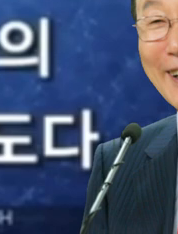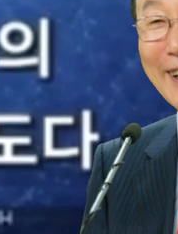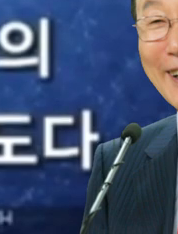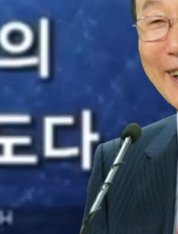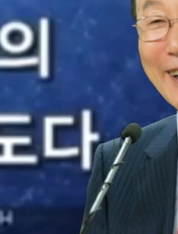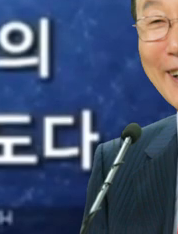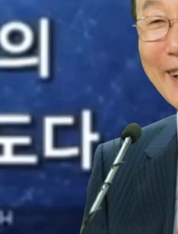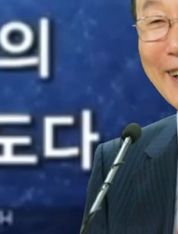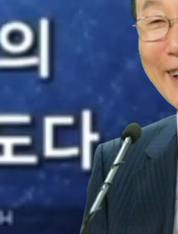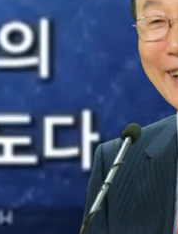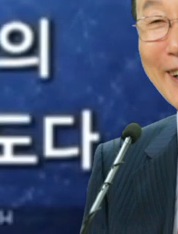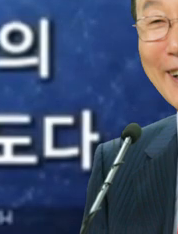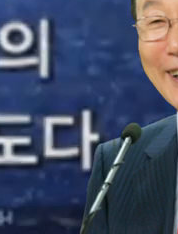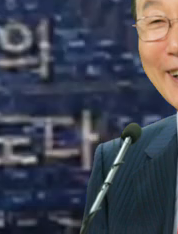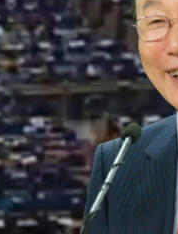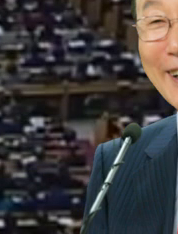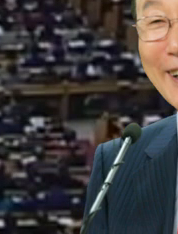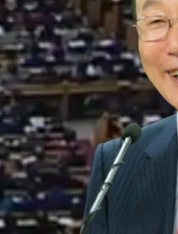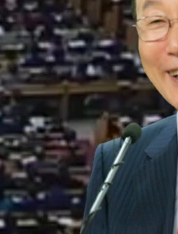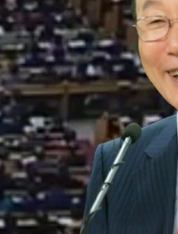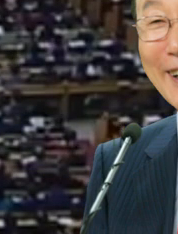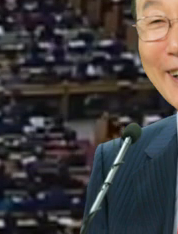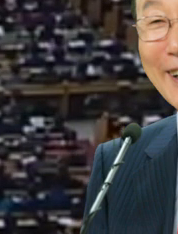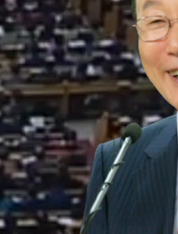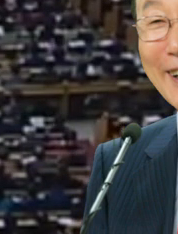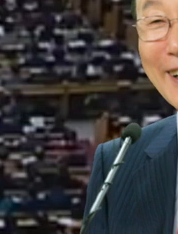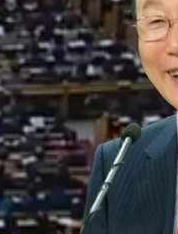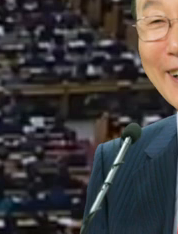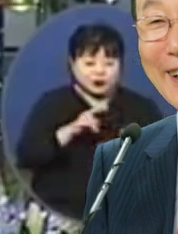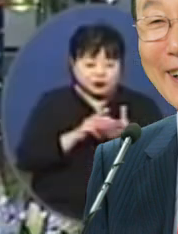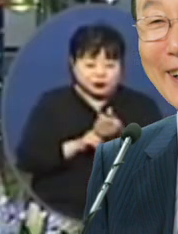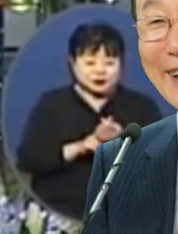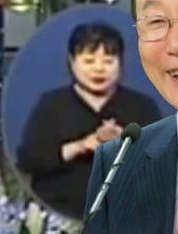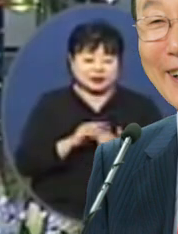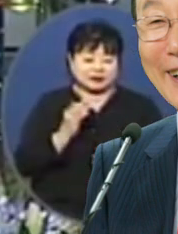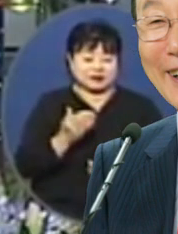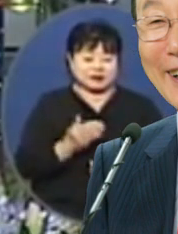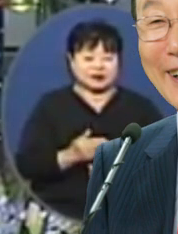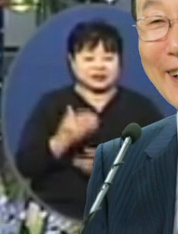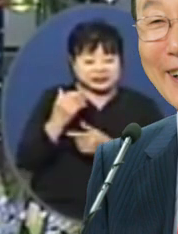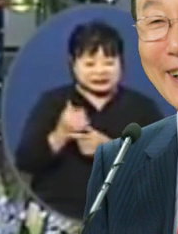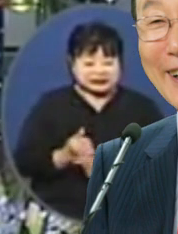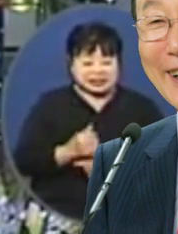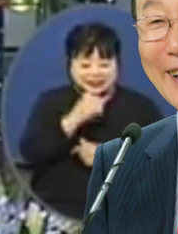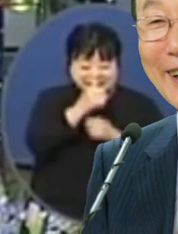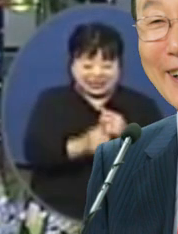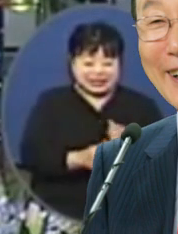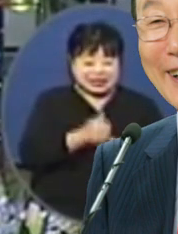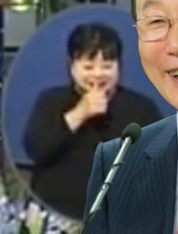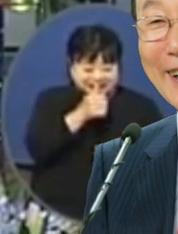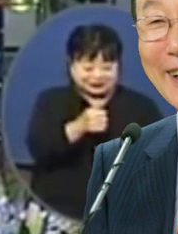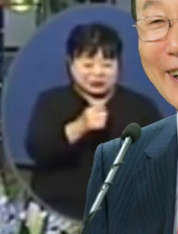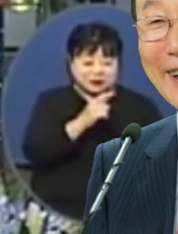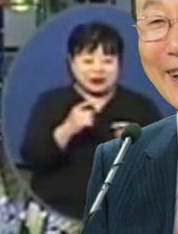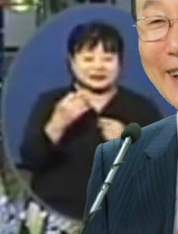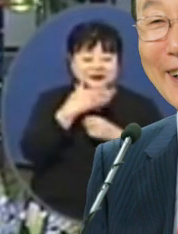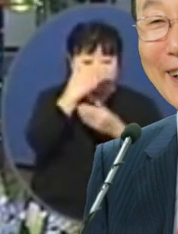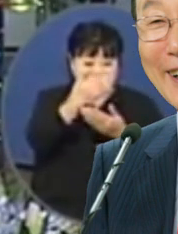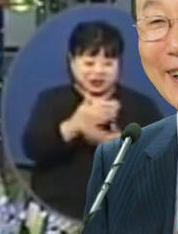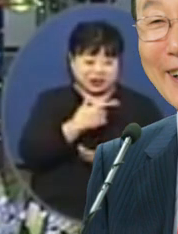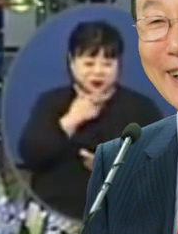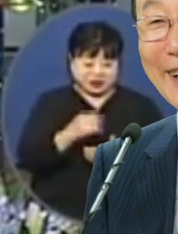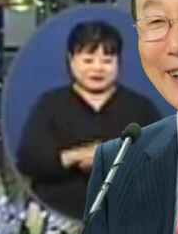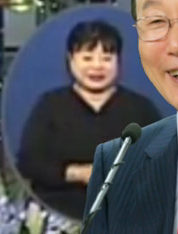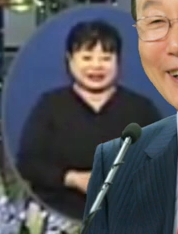아멘. 나의 피난처여 나의 요새여 나의 의뢰하는 하나님이란 제목으로 은혜를